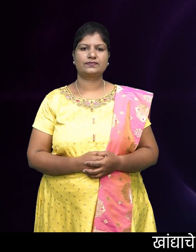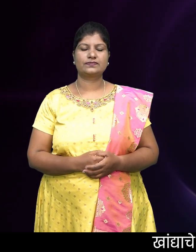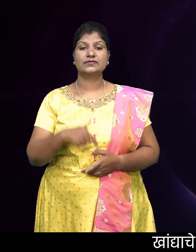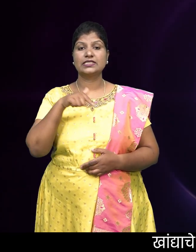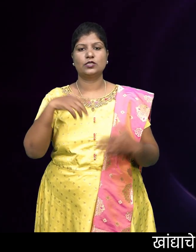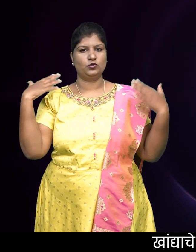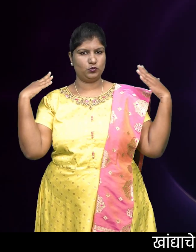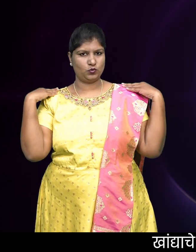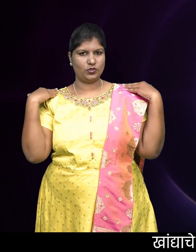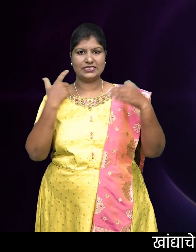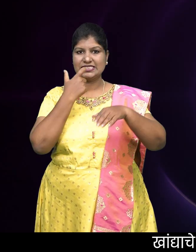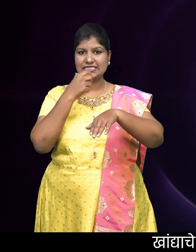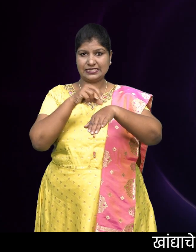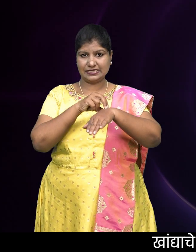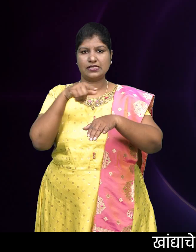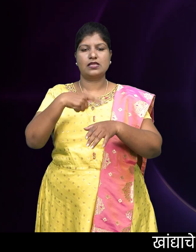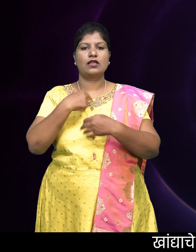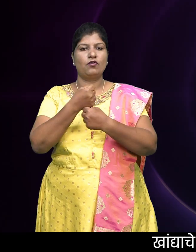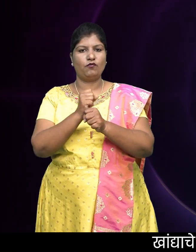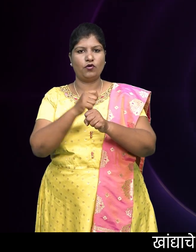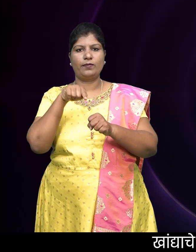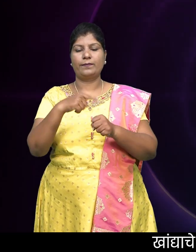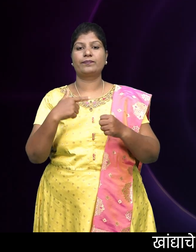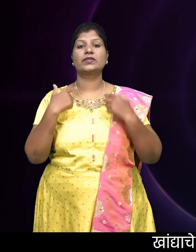खांद्याचे हाड पुढच्या बाजूला कॉलर बोन